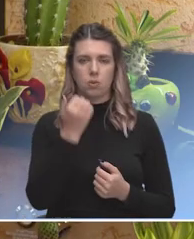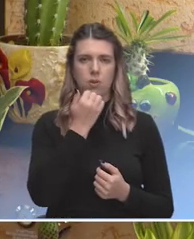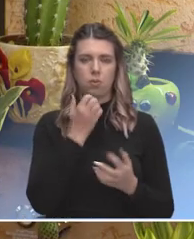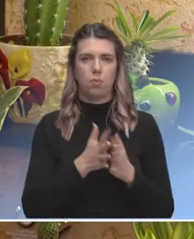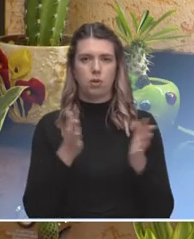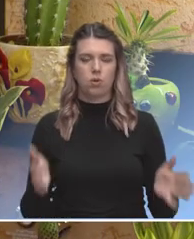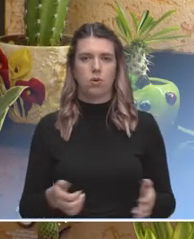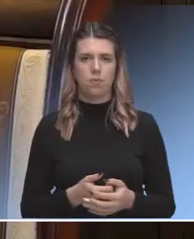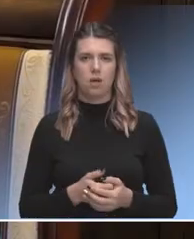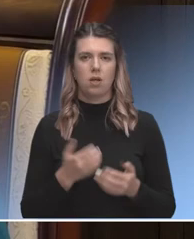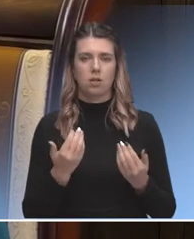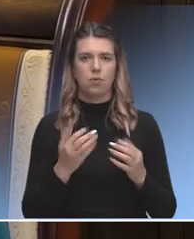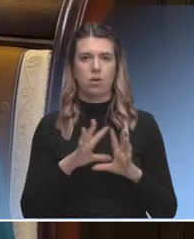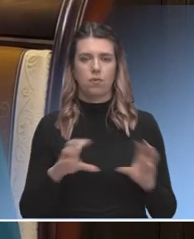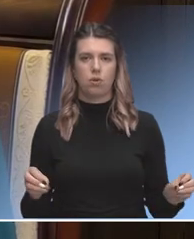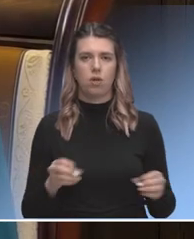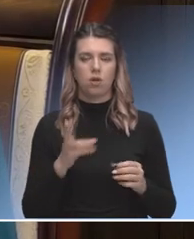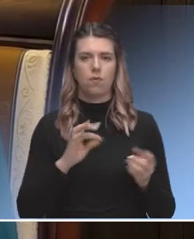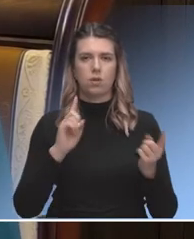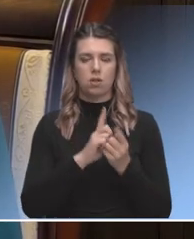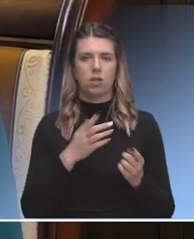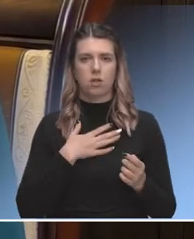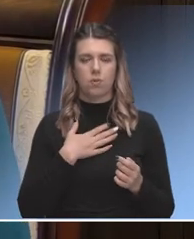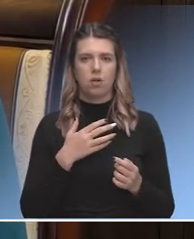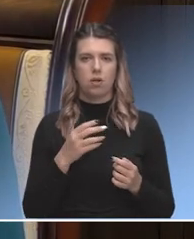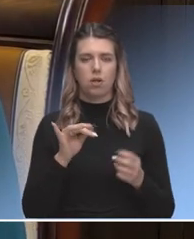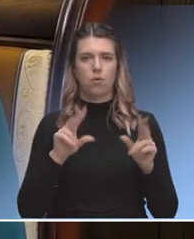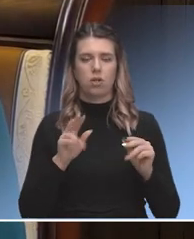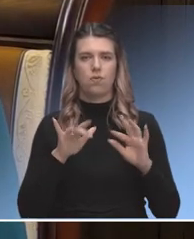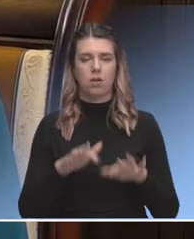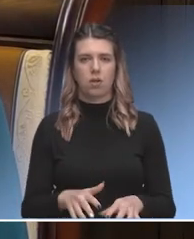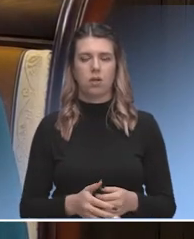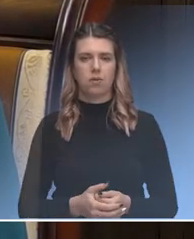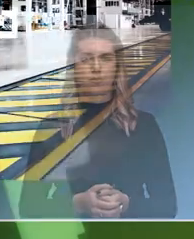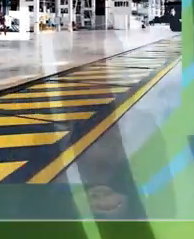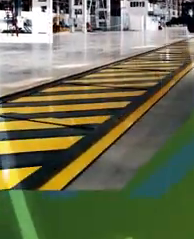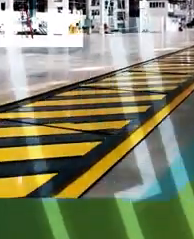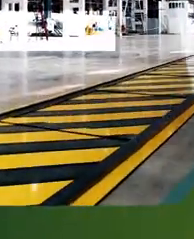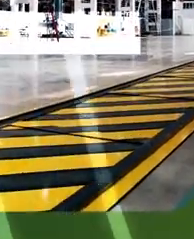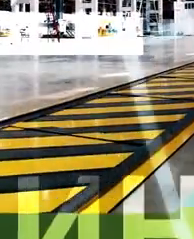Спасибо большое. На сегодня это все. До встречи на нашем канале и удачи в делах.